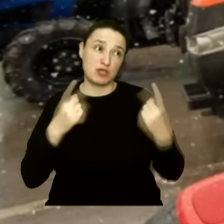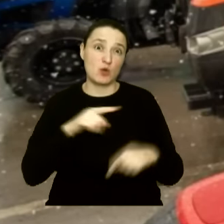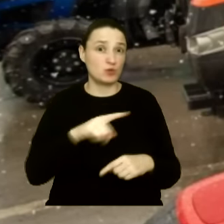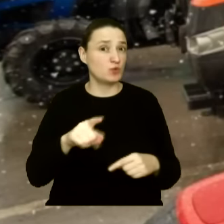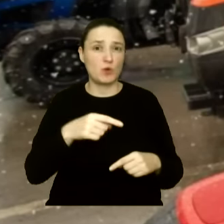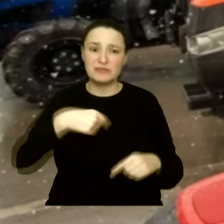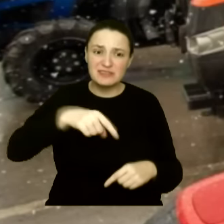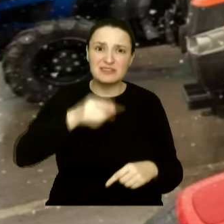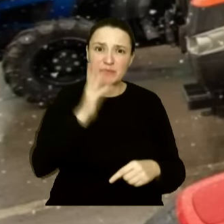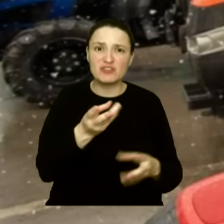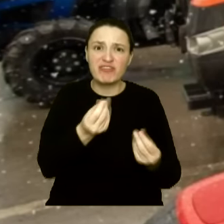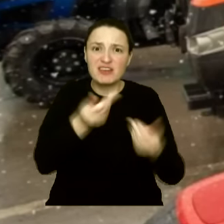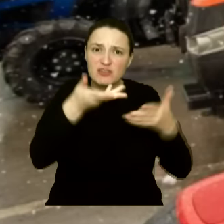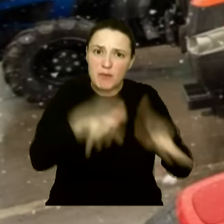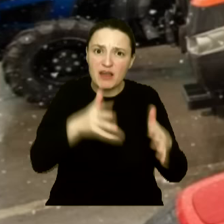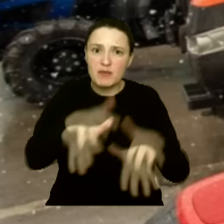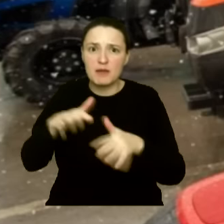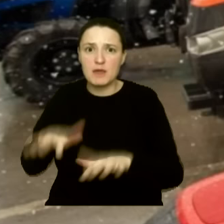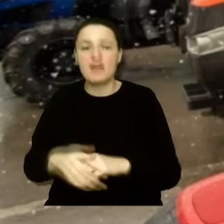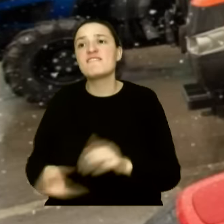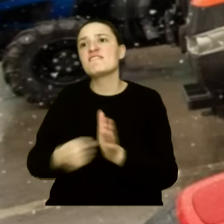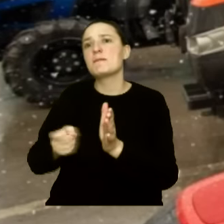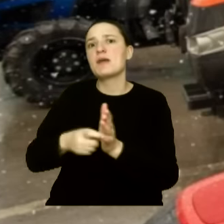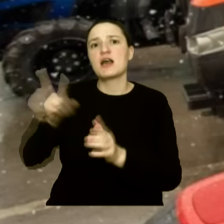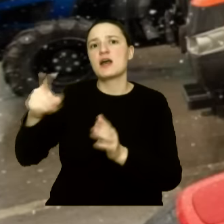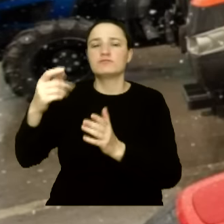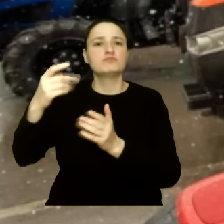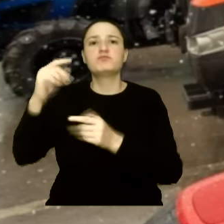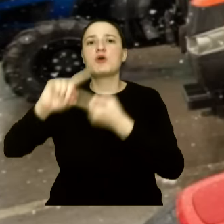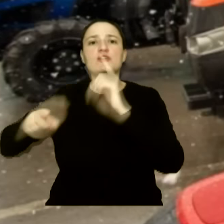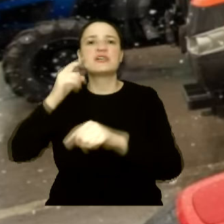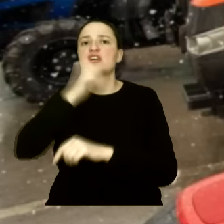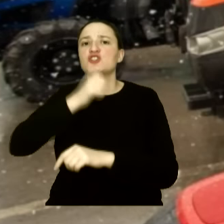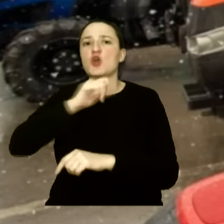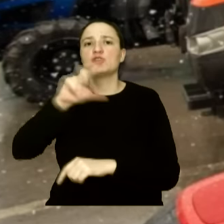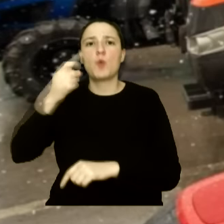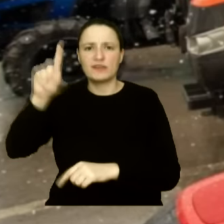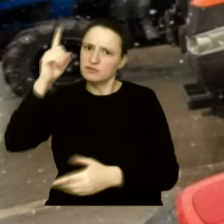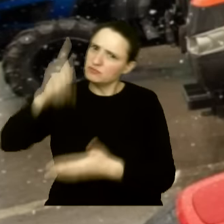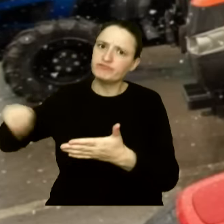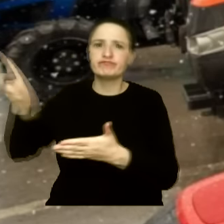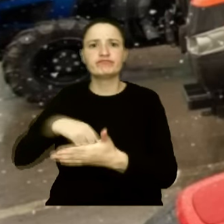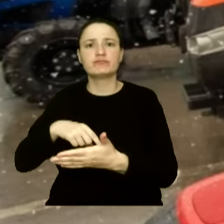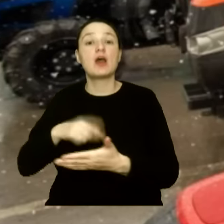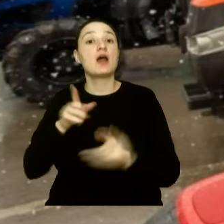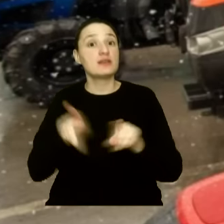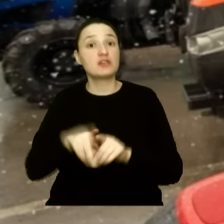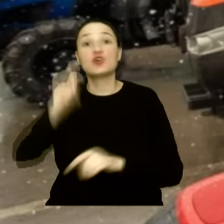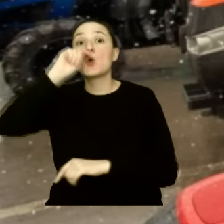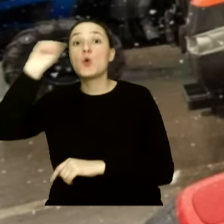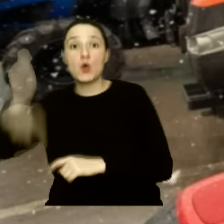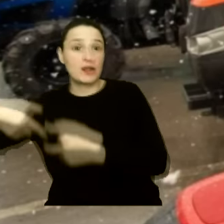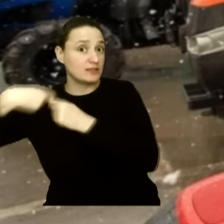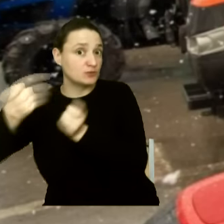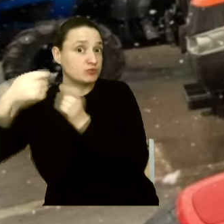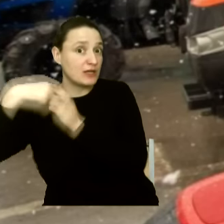bankructwa. Domagają się rezygnacji z polityki Zielonego Ładu, wprowadzenia skutecznego embarga na produkty rolne z Ukrainy